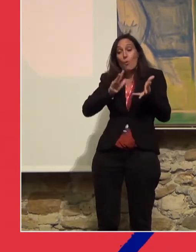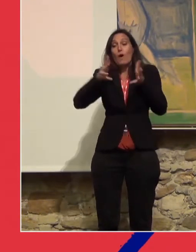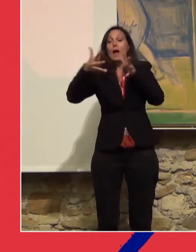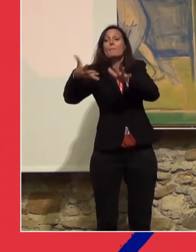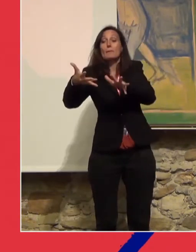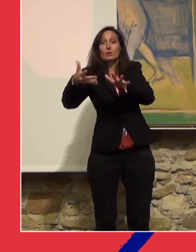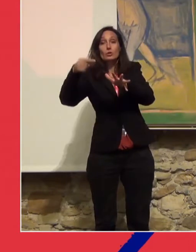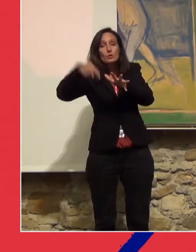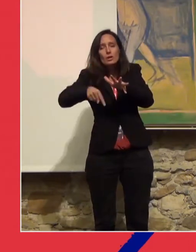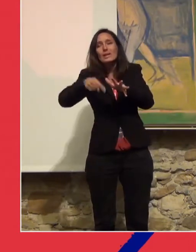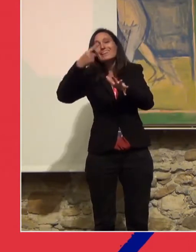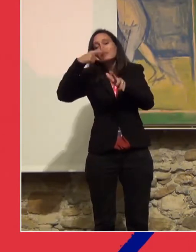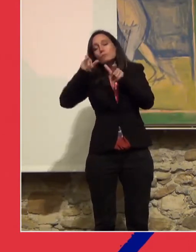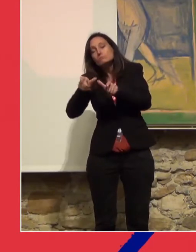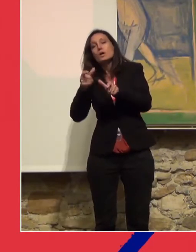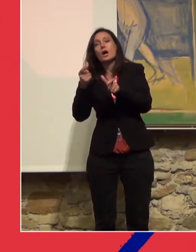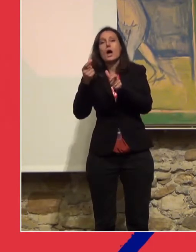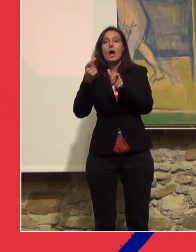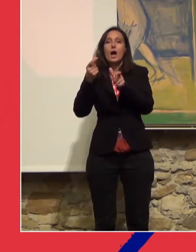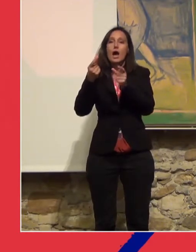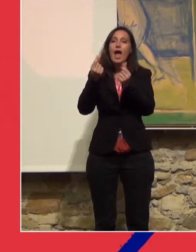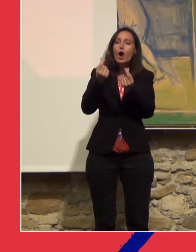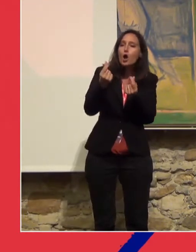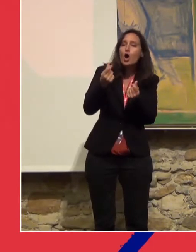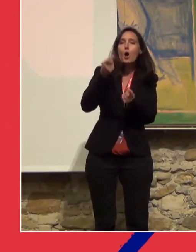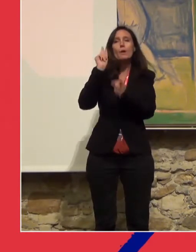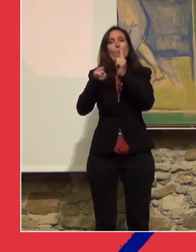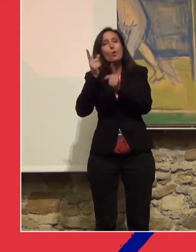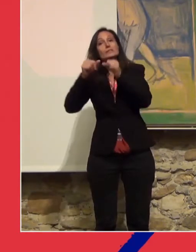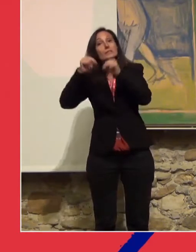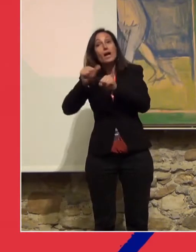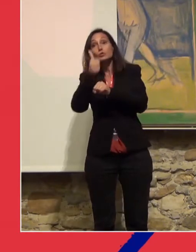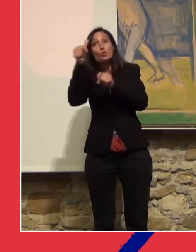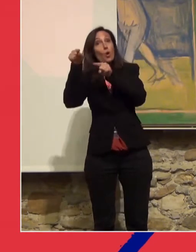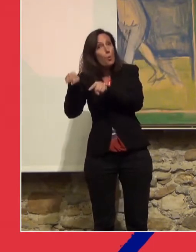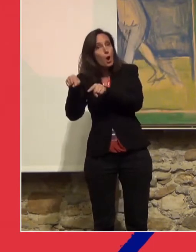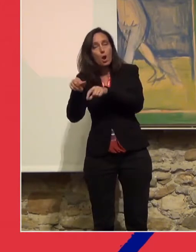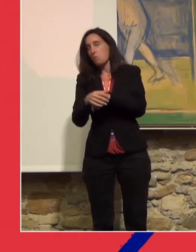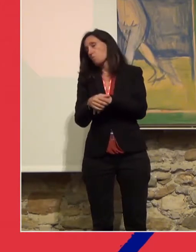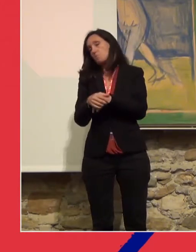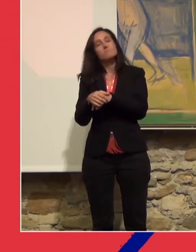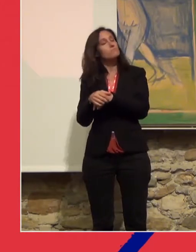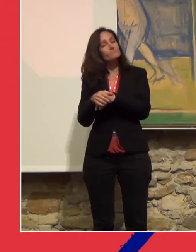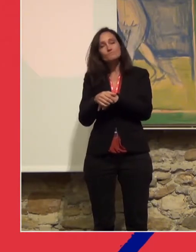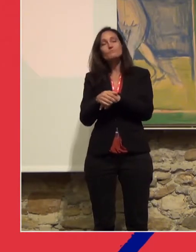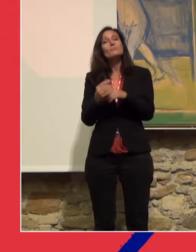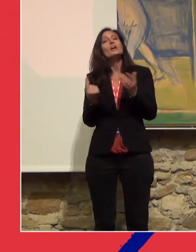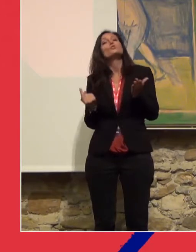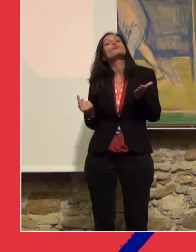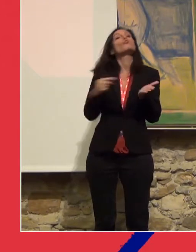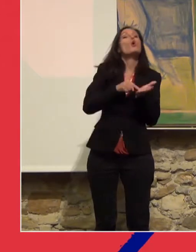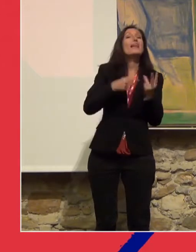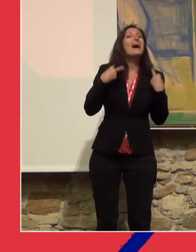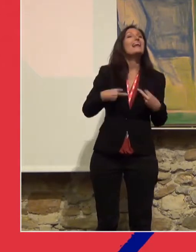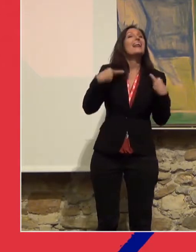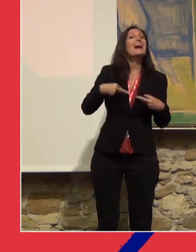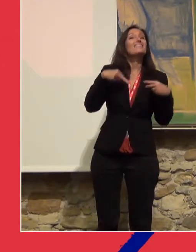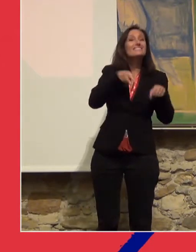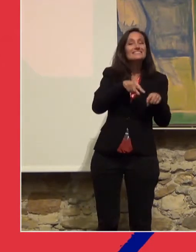economica, politica o sanitaria. Il ritorno alla vita oggi richiede una nuova